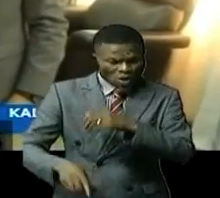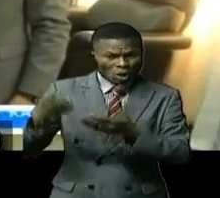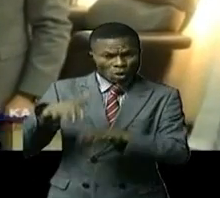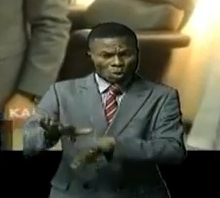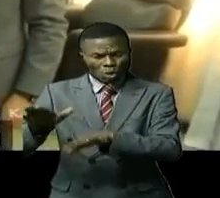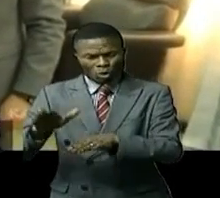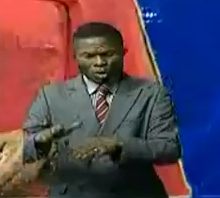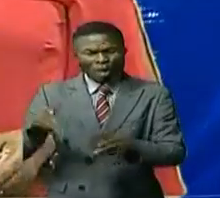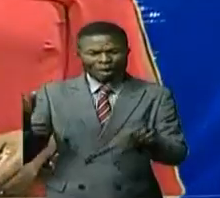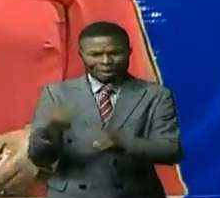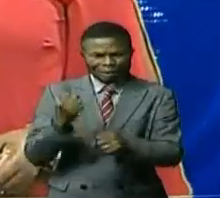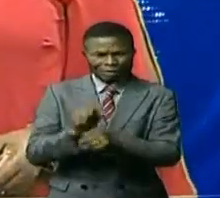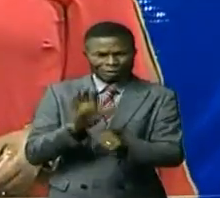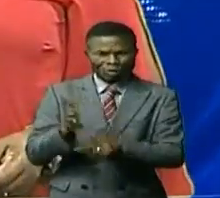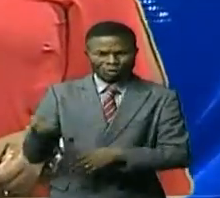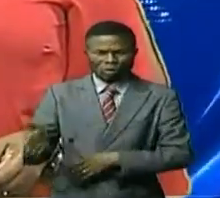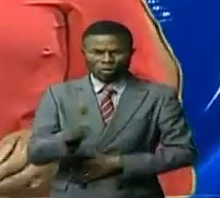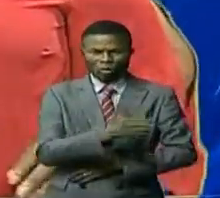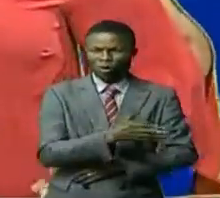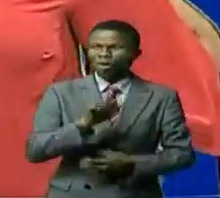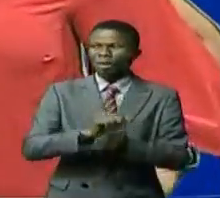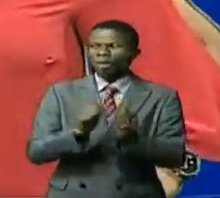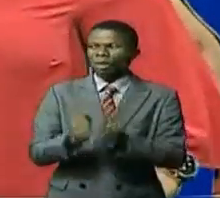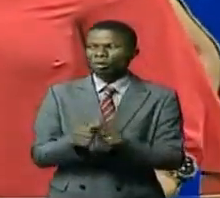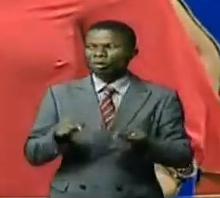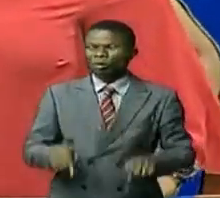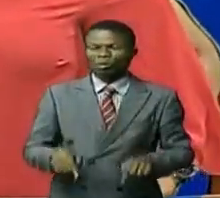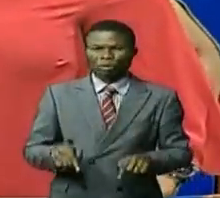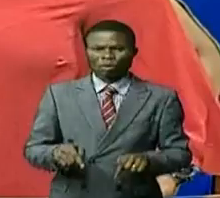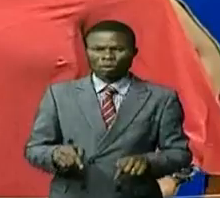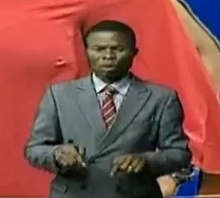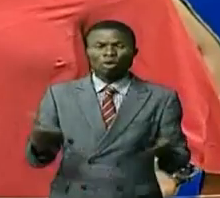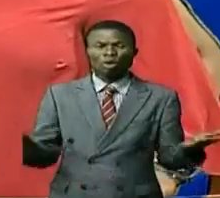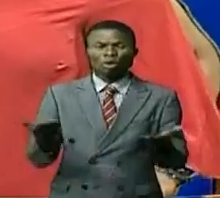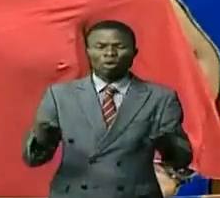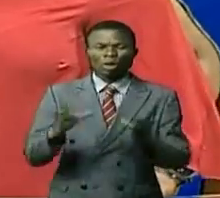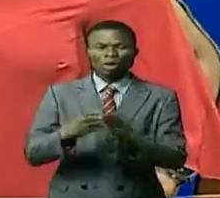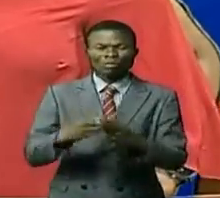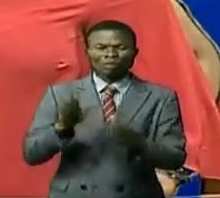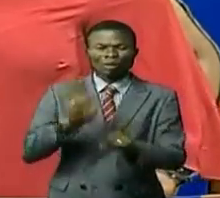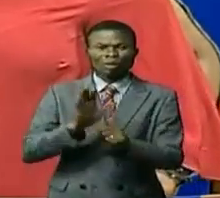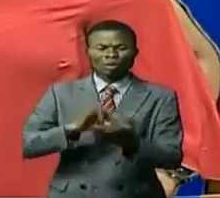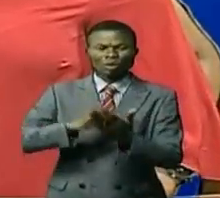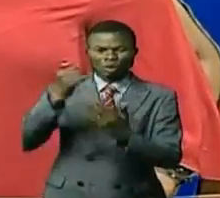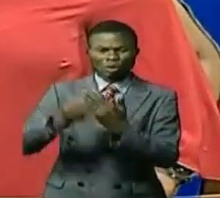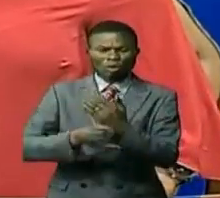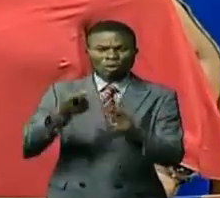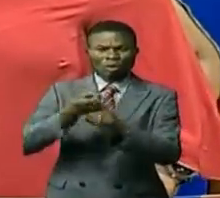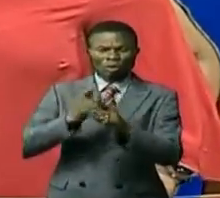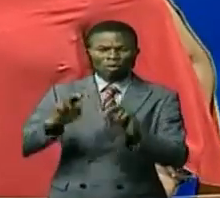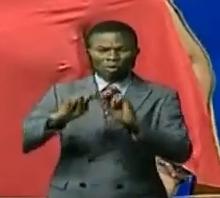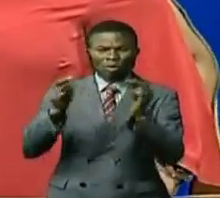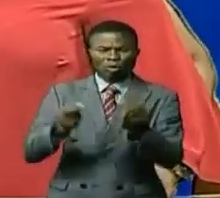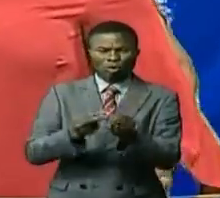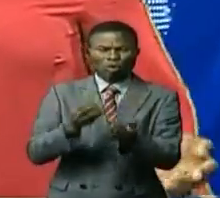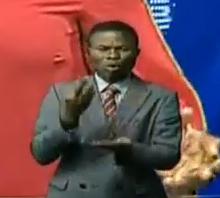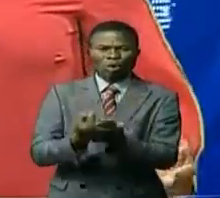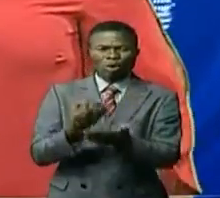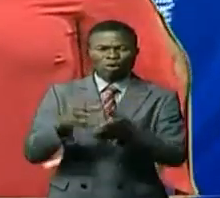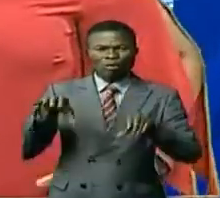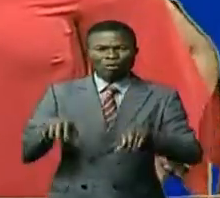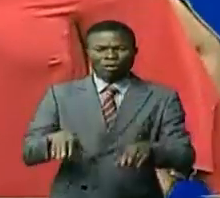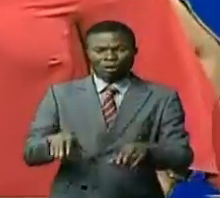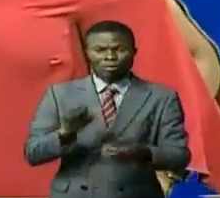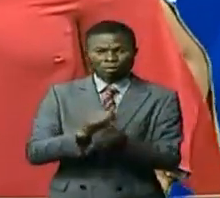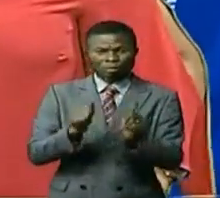côtes. Cette question à présent, où en sommes-nous avec les différents projets financés par la structure Profit Congo? Cette question a été